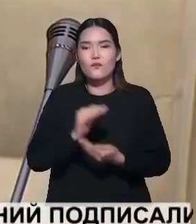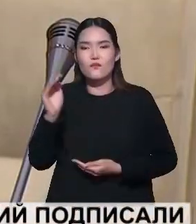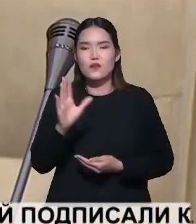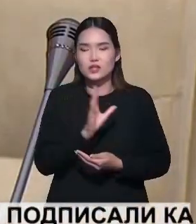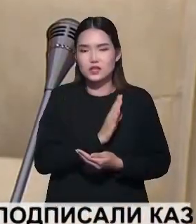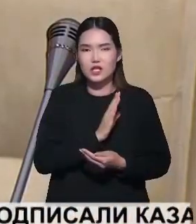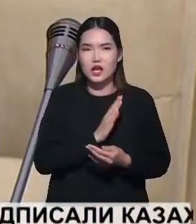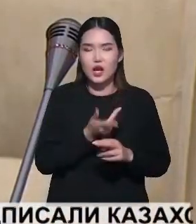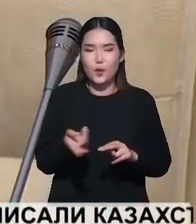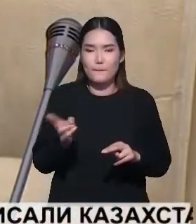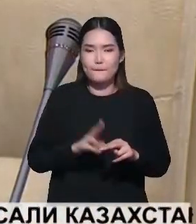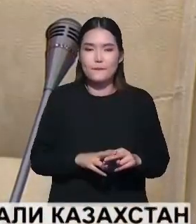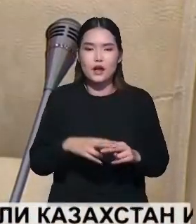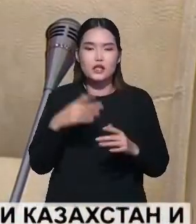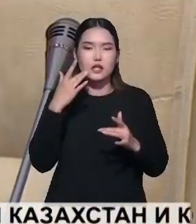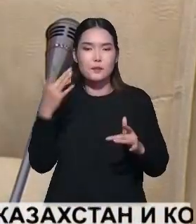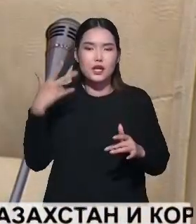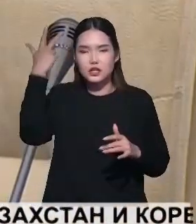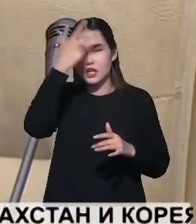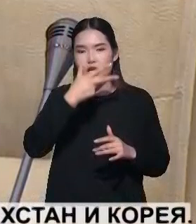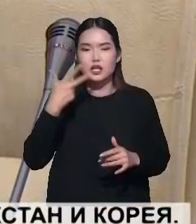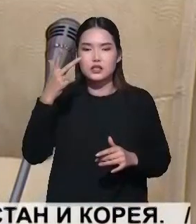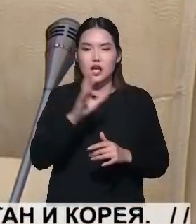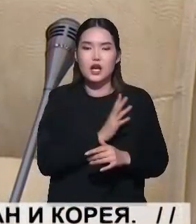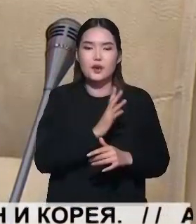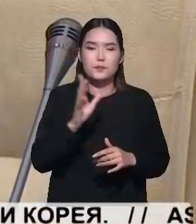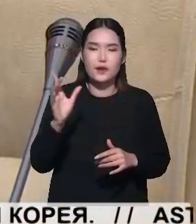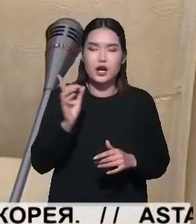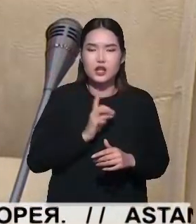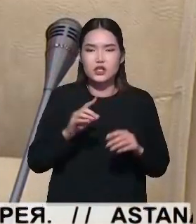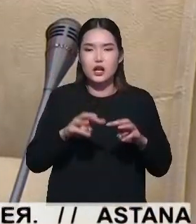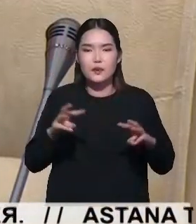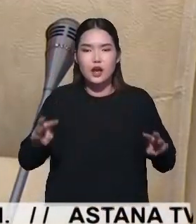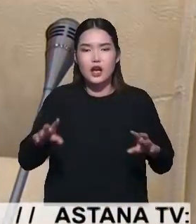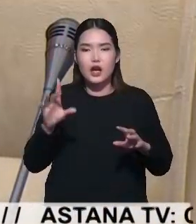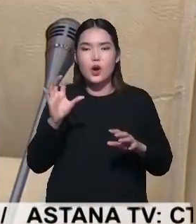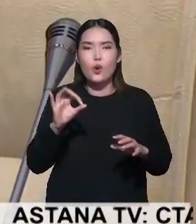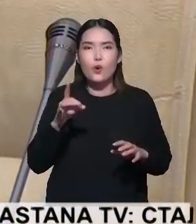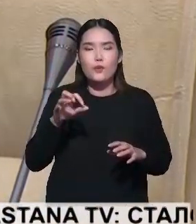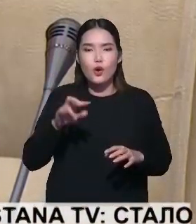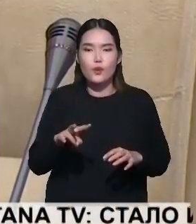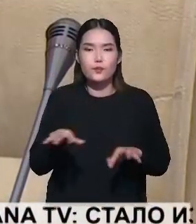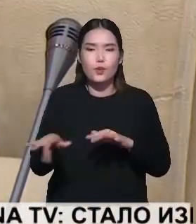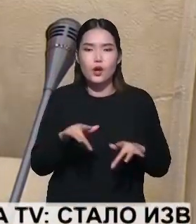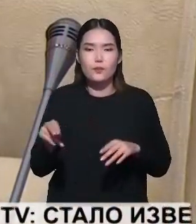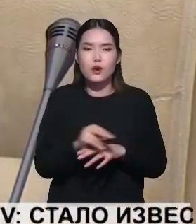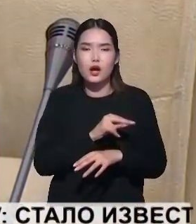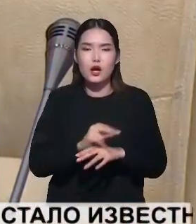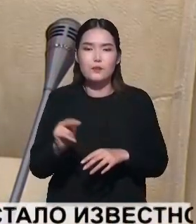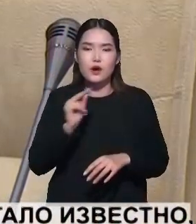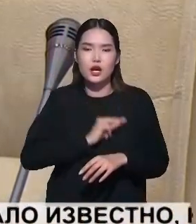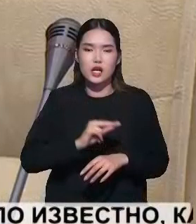57%. Поэтому последние 3 года, даже 2 года, мы значительно увеличили объем проведения ремонтных работ. То